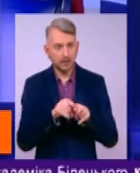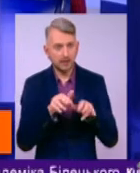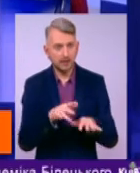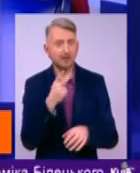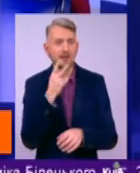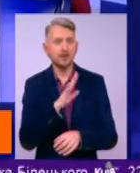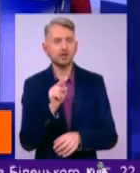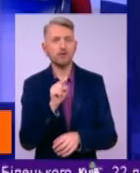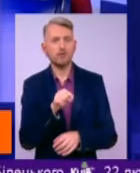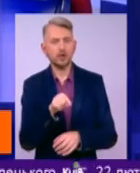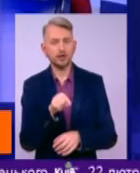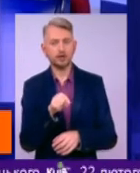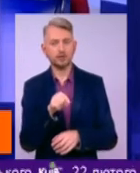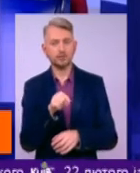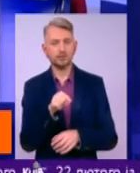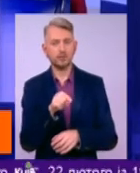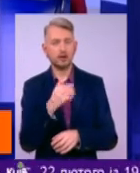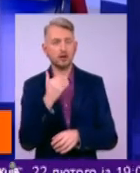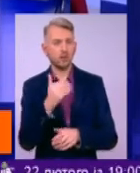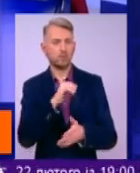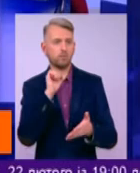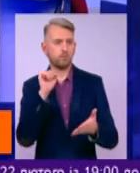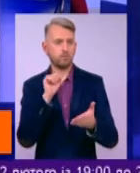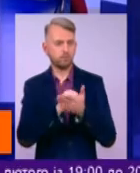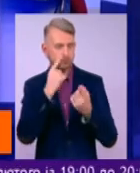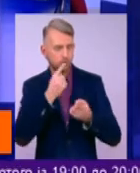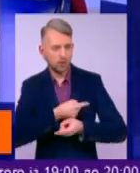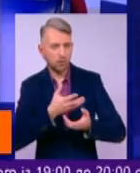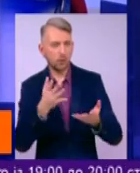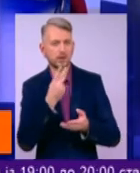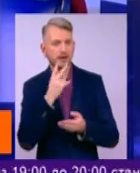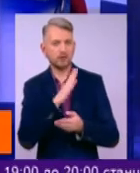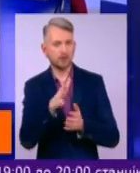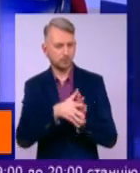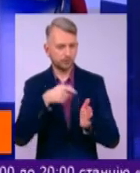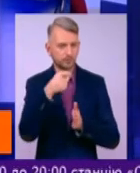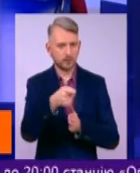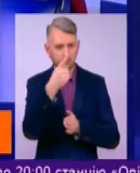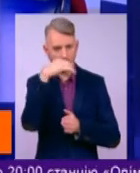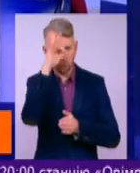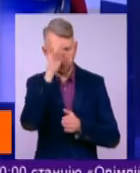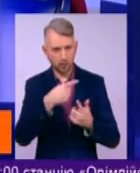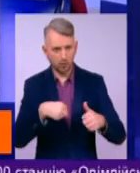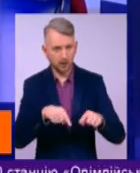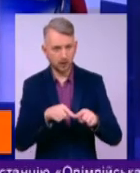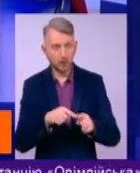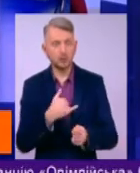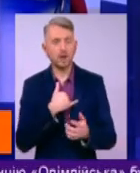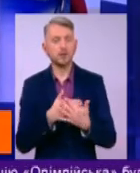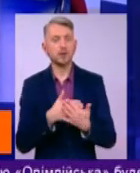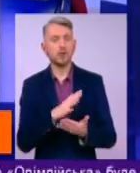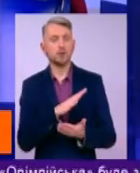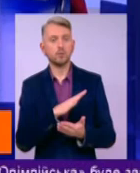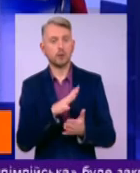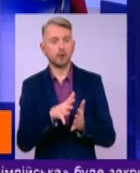завжди вони їх публікують, скажімо так, і не завжди подають заяви до правоохоронних органів. У нас, наприклад,